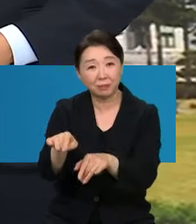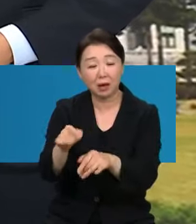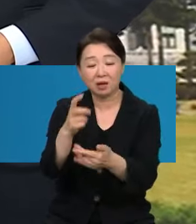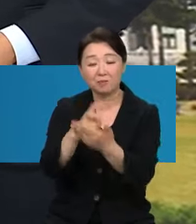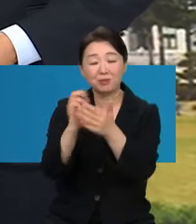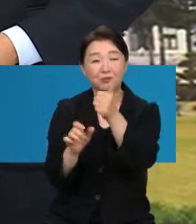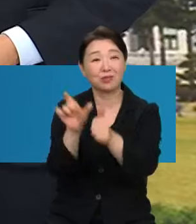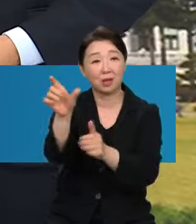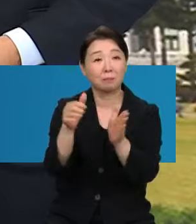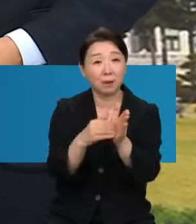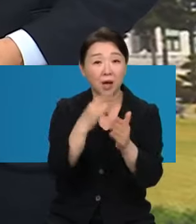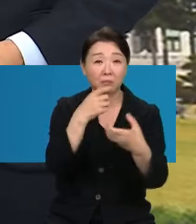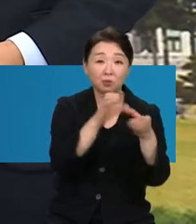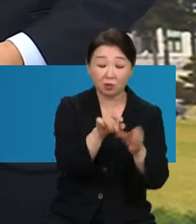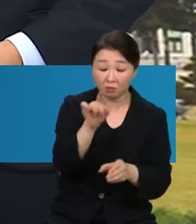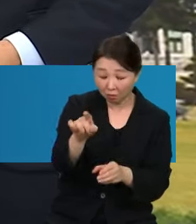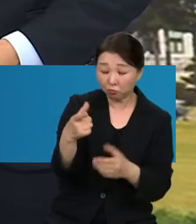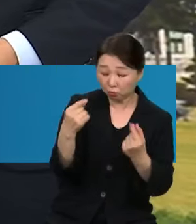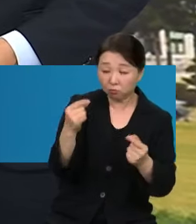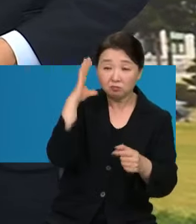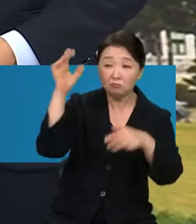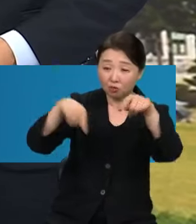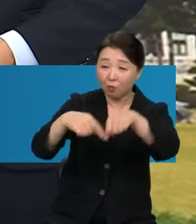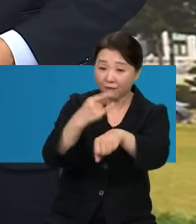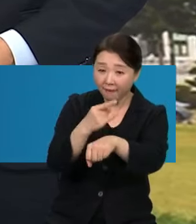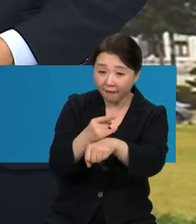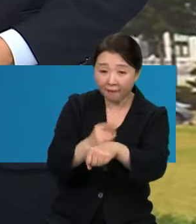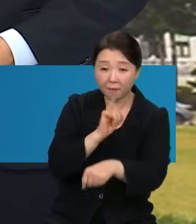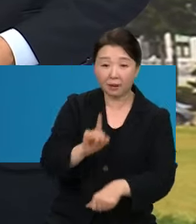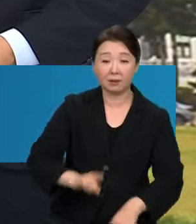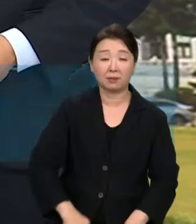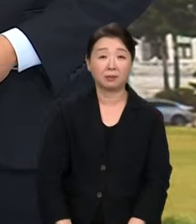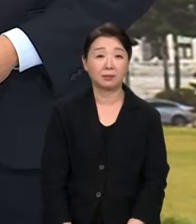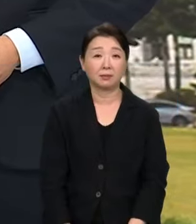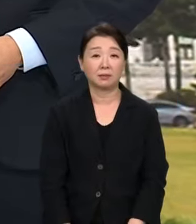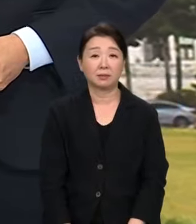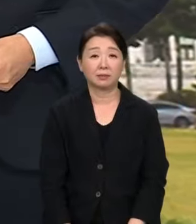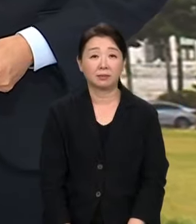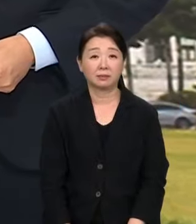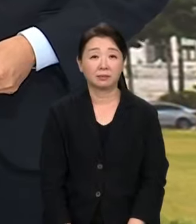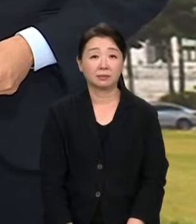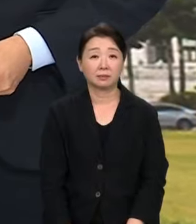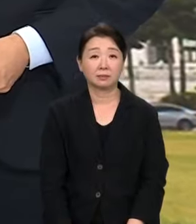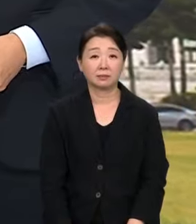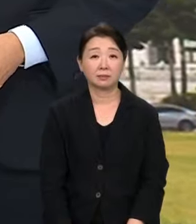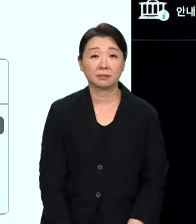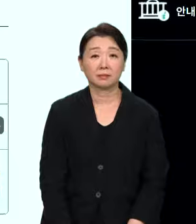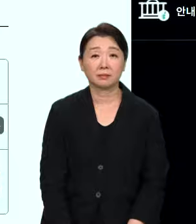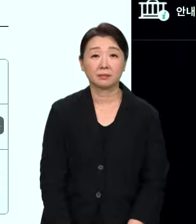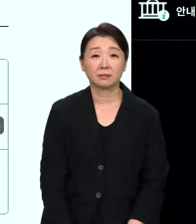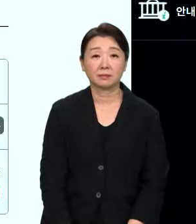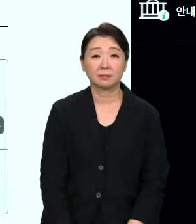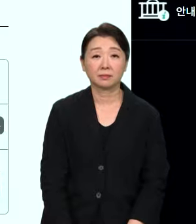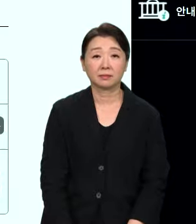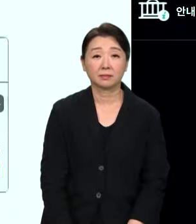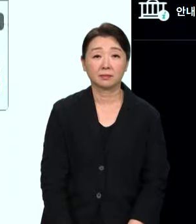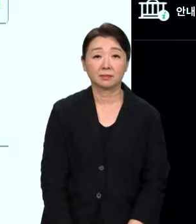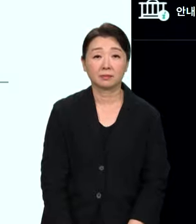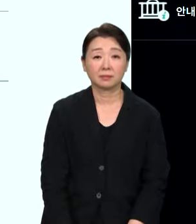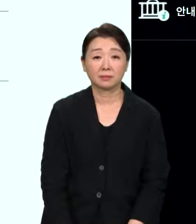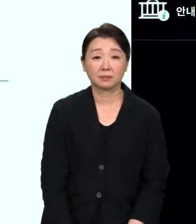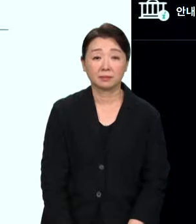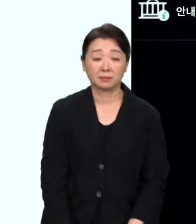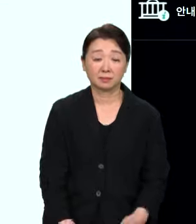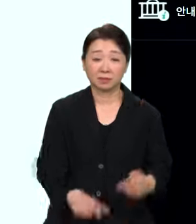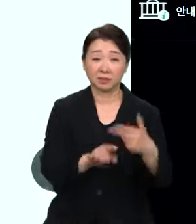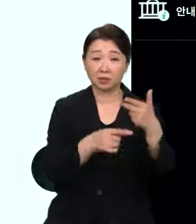올라왔는데 민주당은 이것 역시 청문회를 열자는 입장입니다 유한우 기자입니다 지난